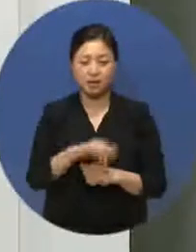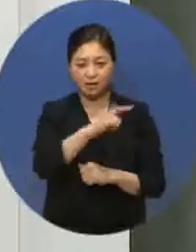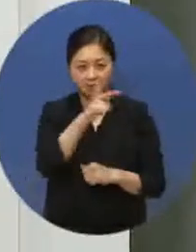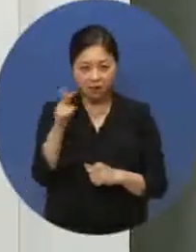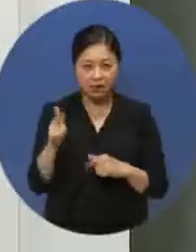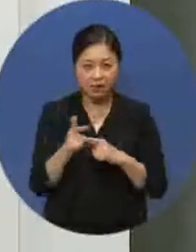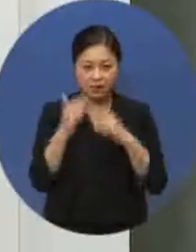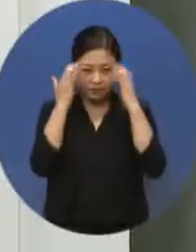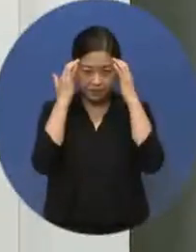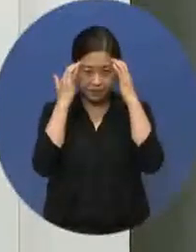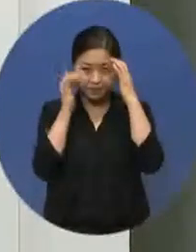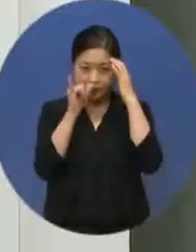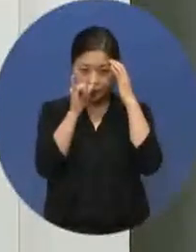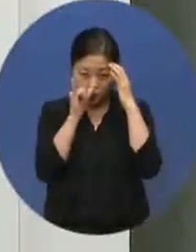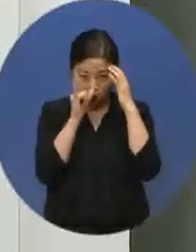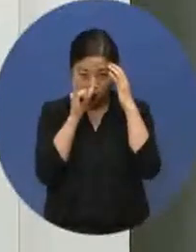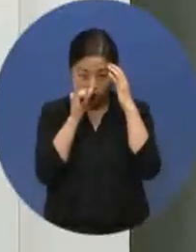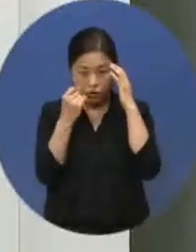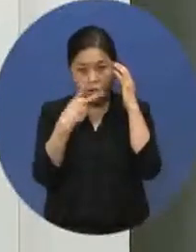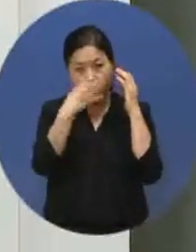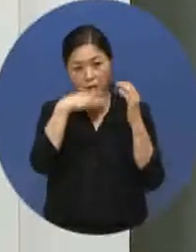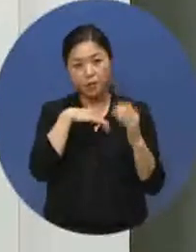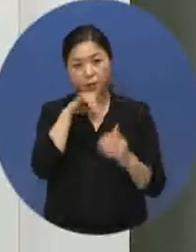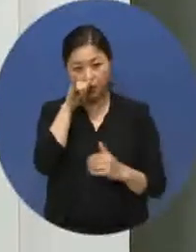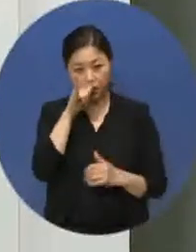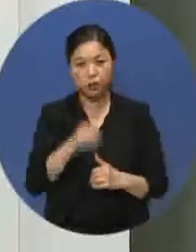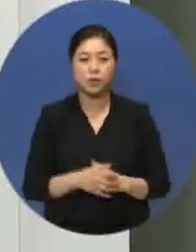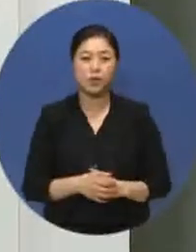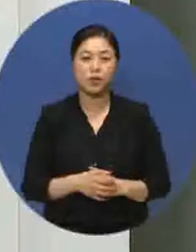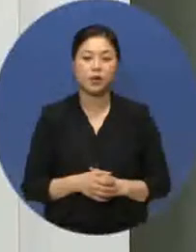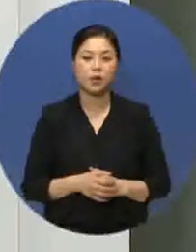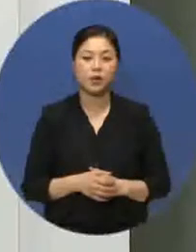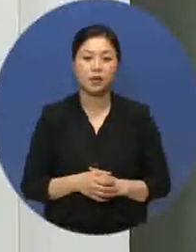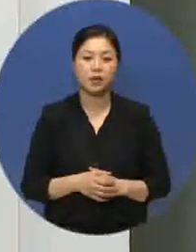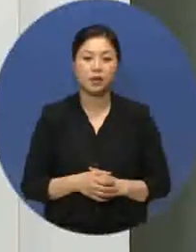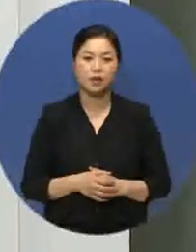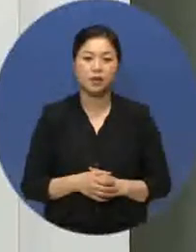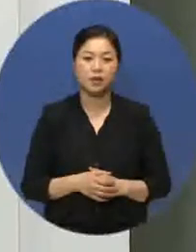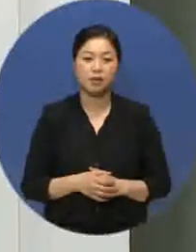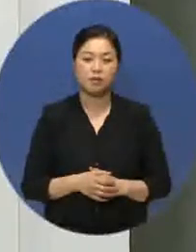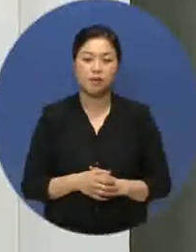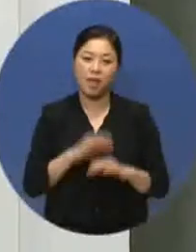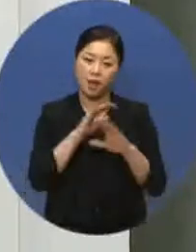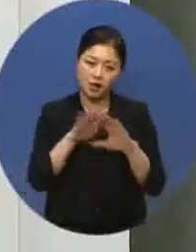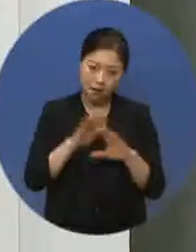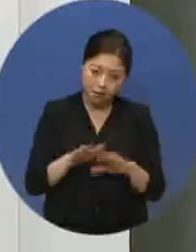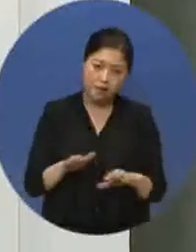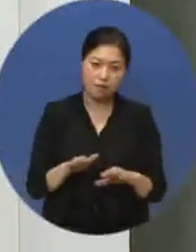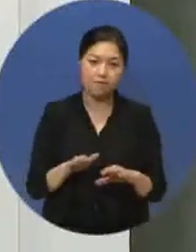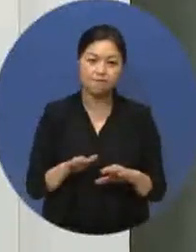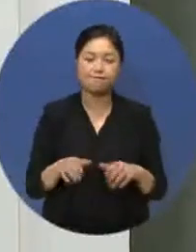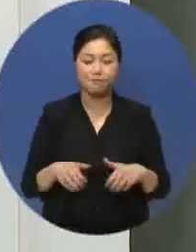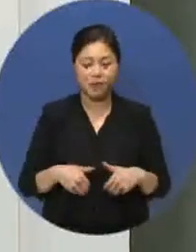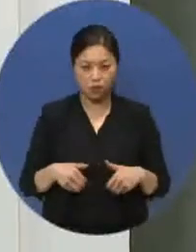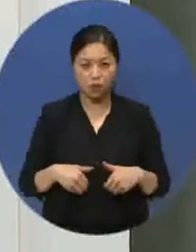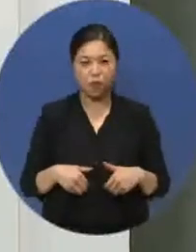가지의 고충도 있겠고 네. 보람도 있겠고 네. 뭐 여러 가지 문제도